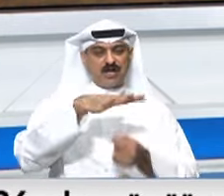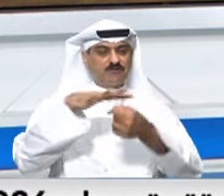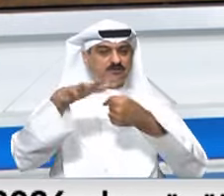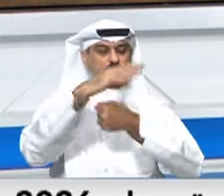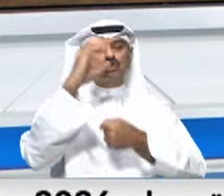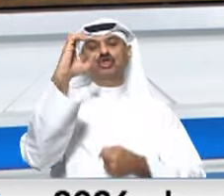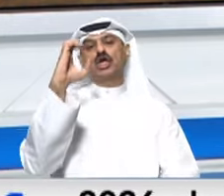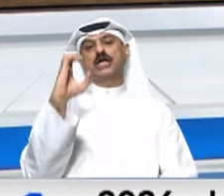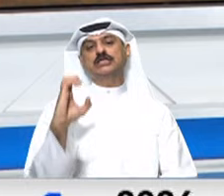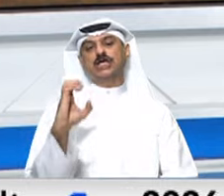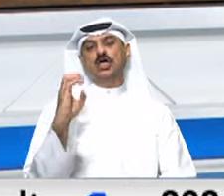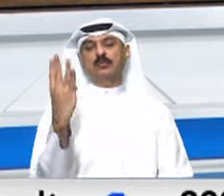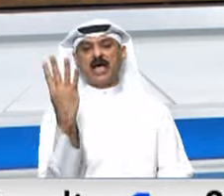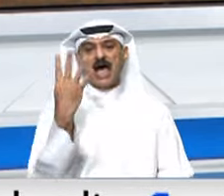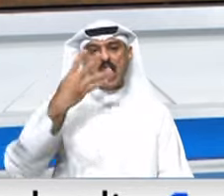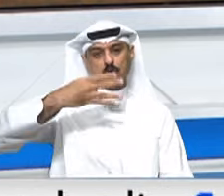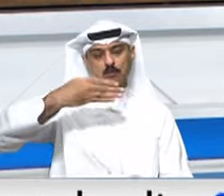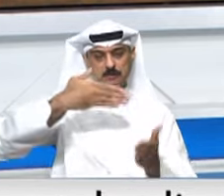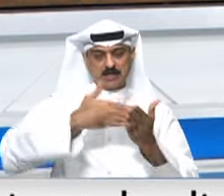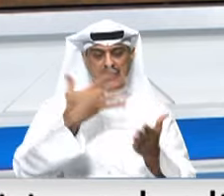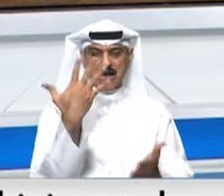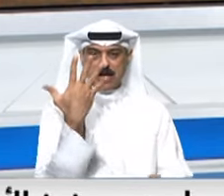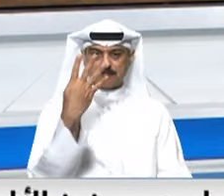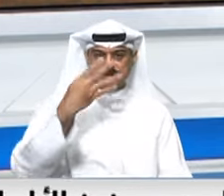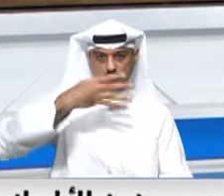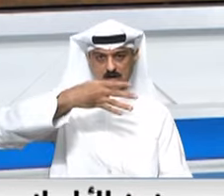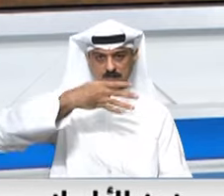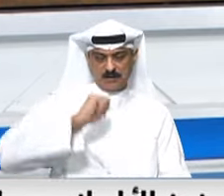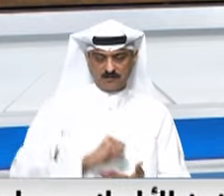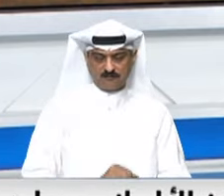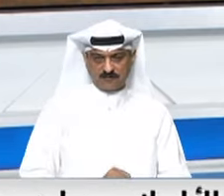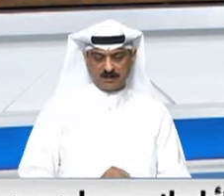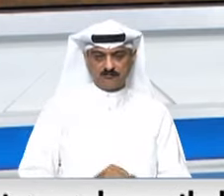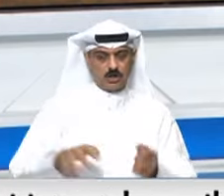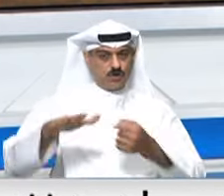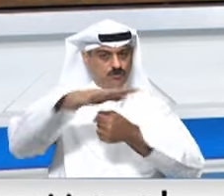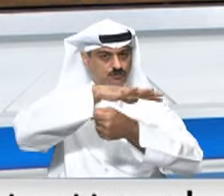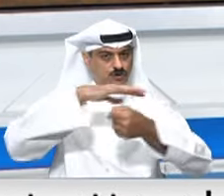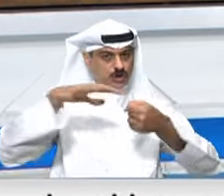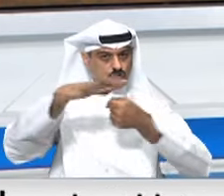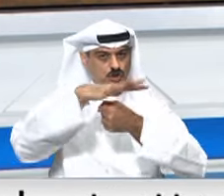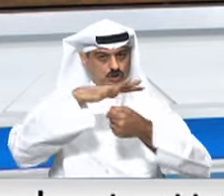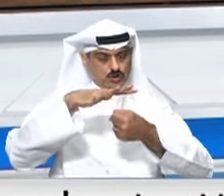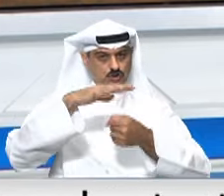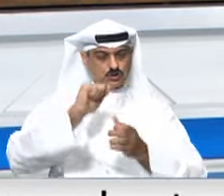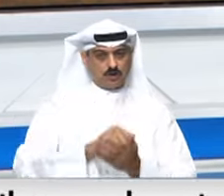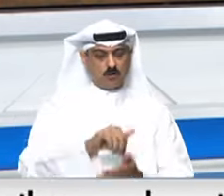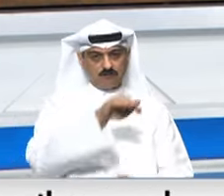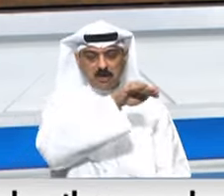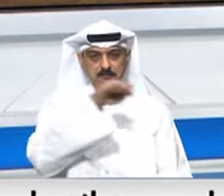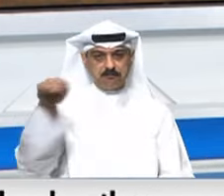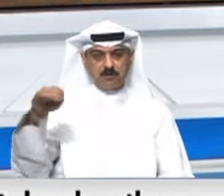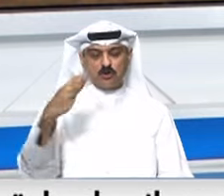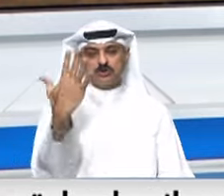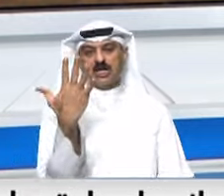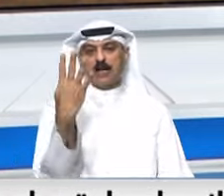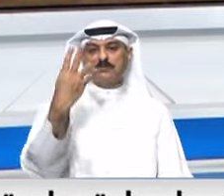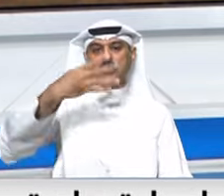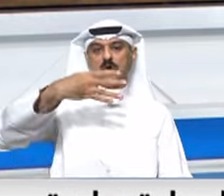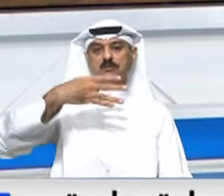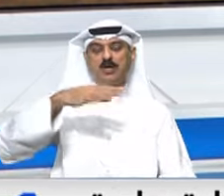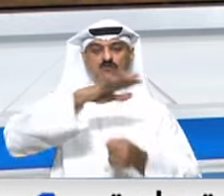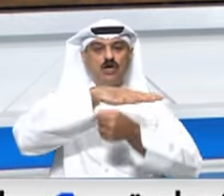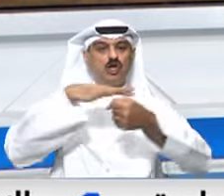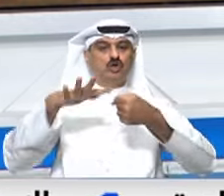ما بين ال 44 الى 45 درجه مئويه في كبر وكارو ام المرادم فيلت 45 درجه مئويه جزرنا الشماليه